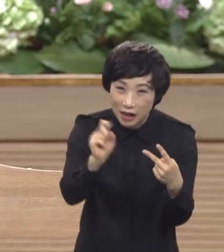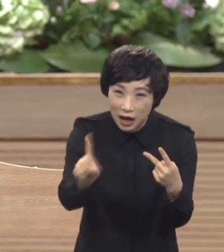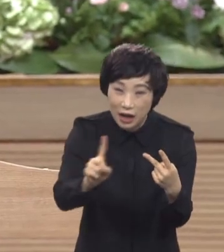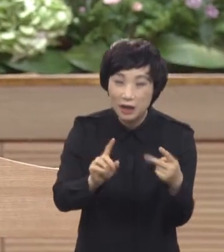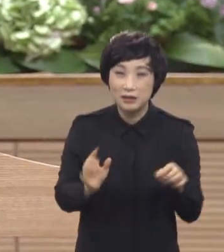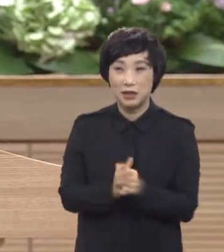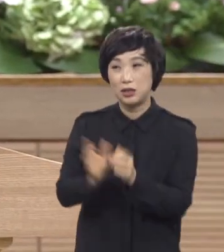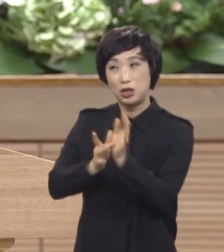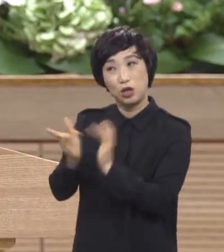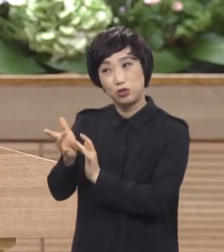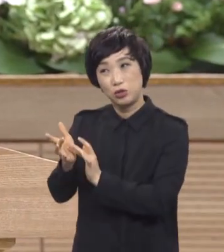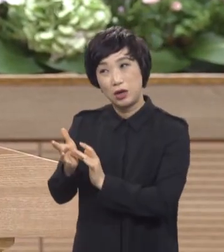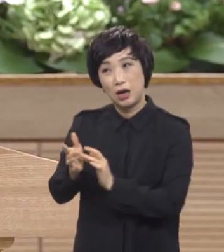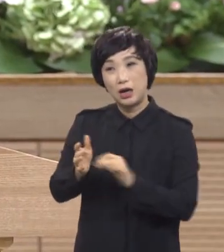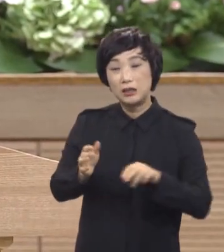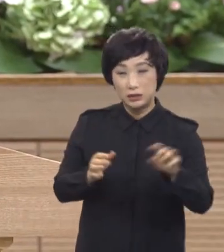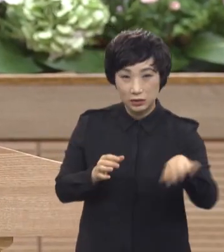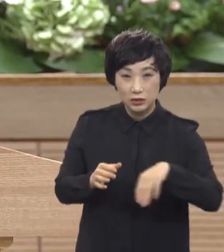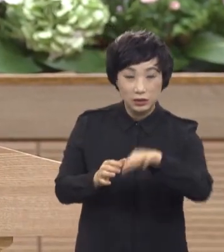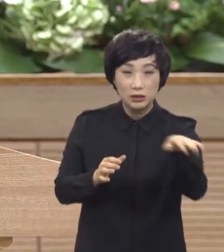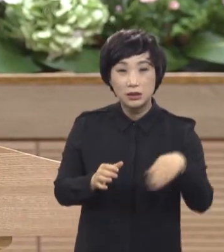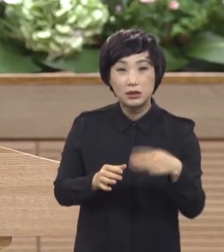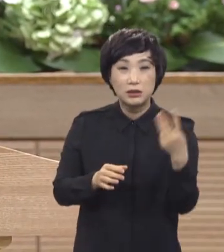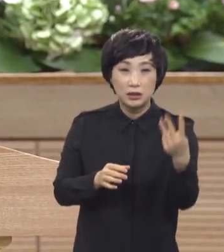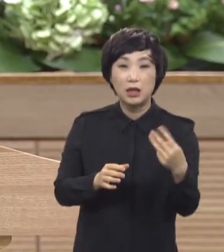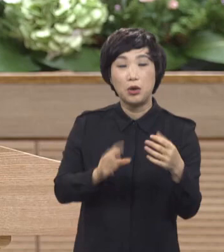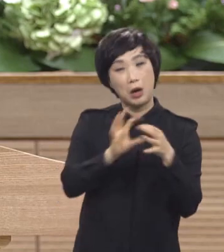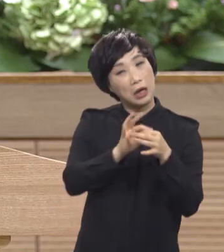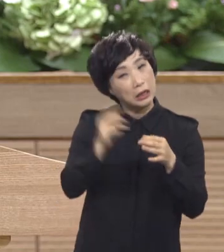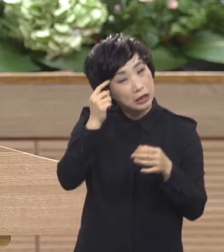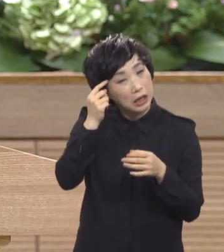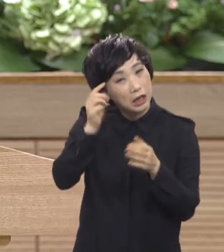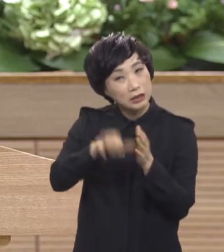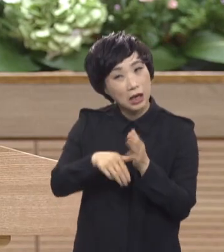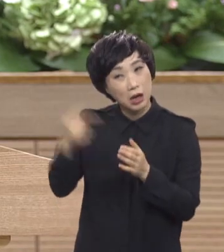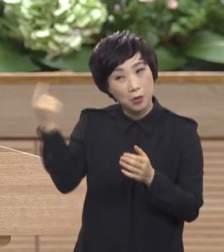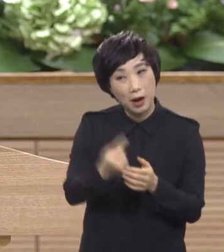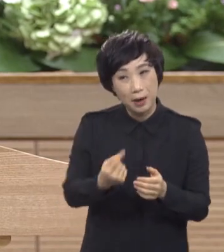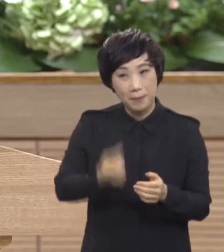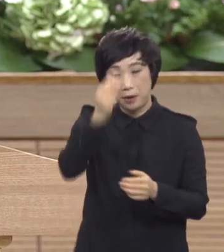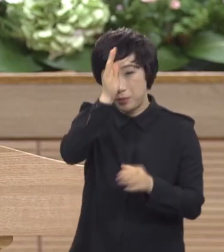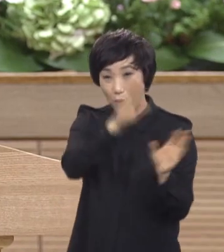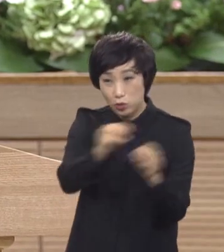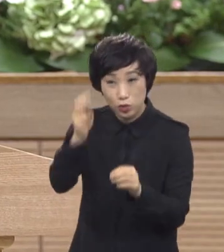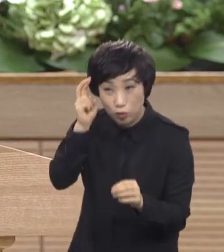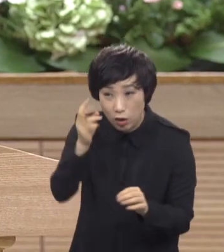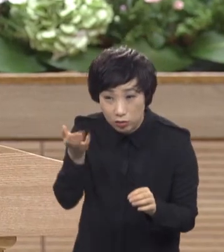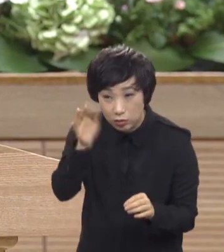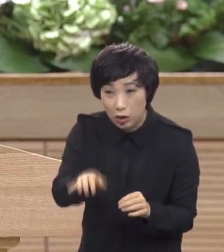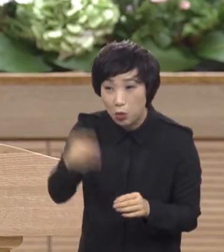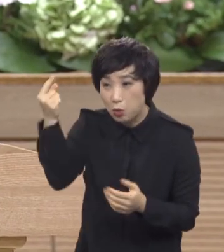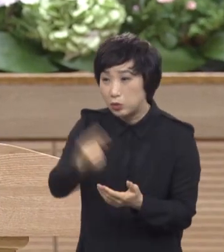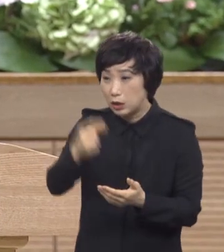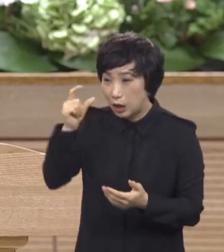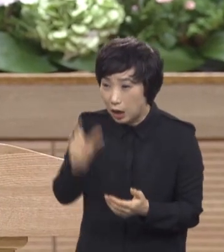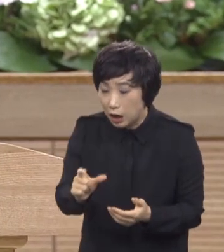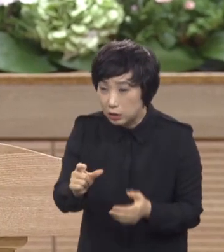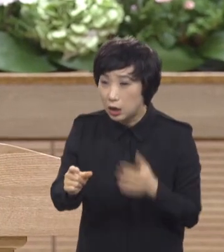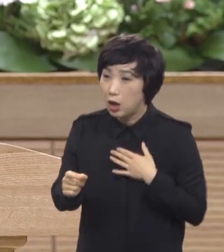관계를 보면 틀림없이 와서 고쳐주었을 텐데 왜 안 오셔서 우리 오라버니가